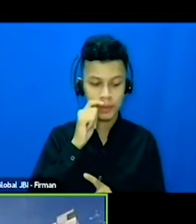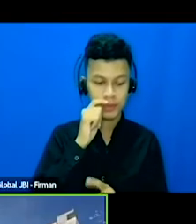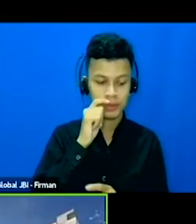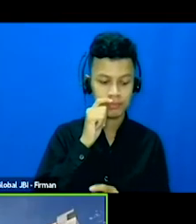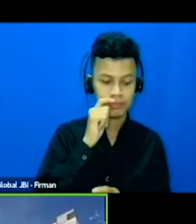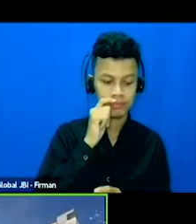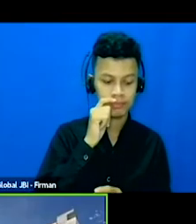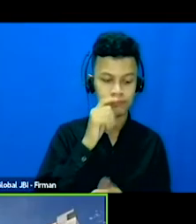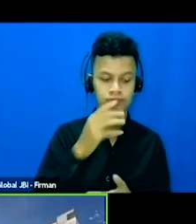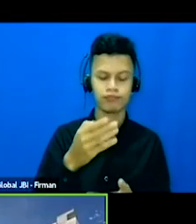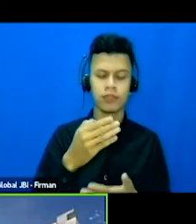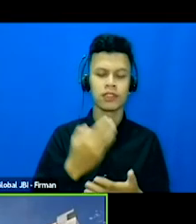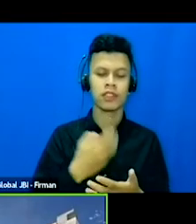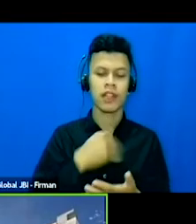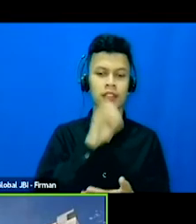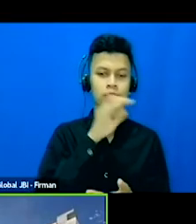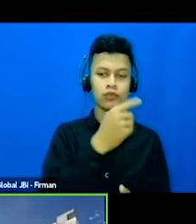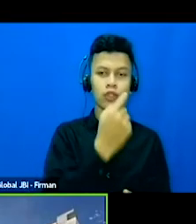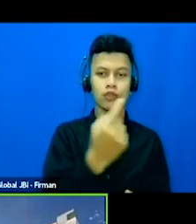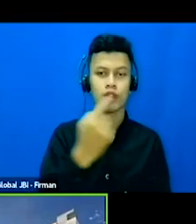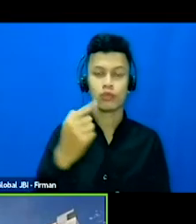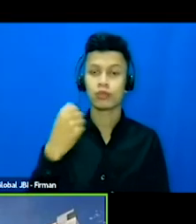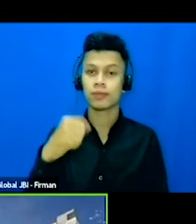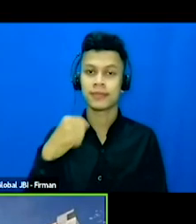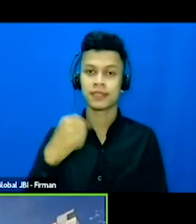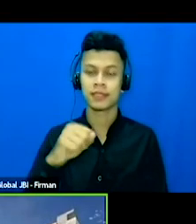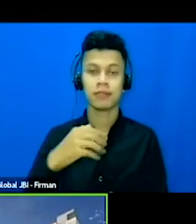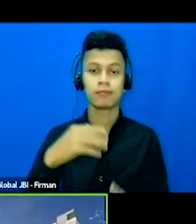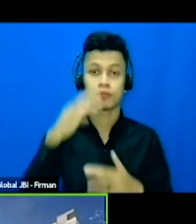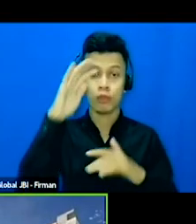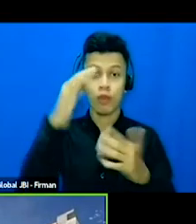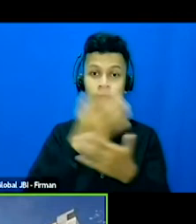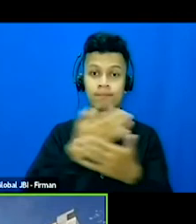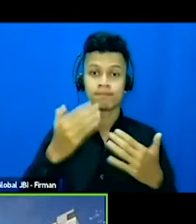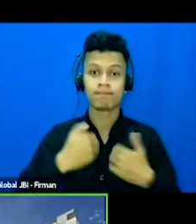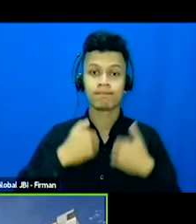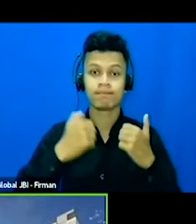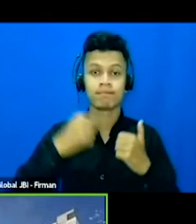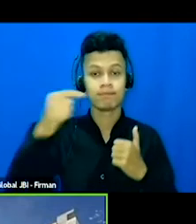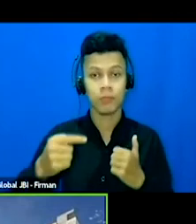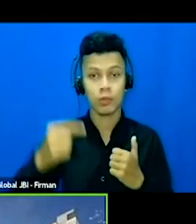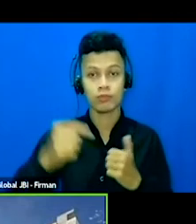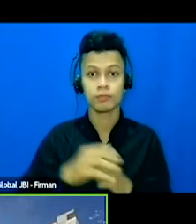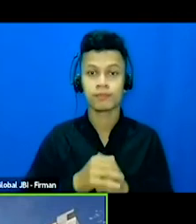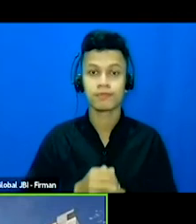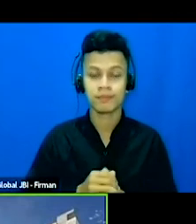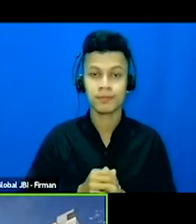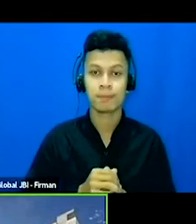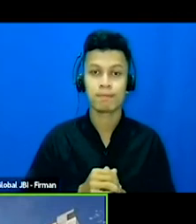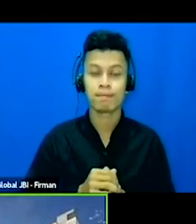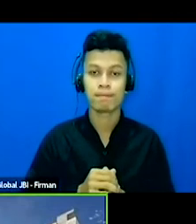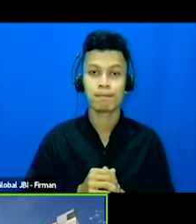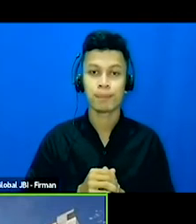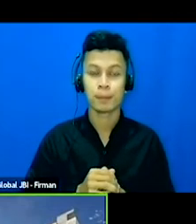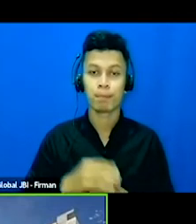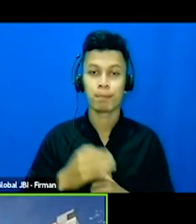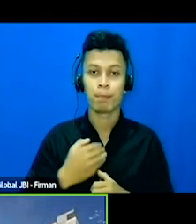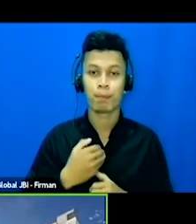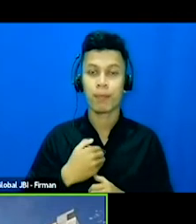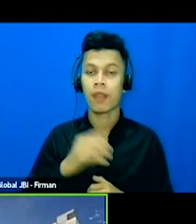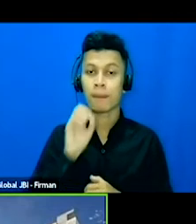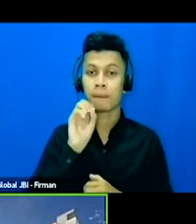Sebutkan satu persatu semoga semuanya sehat selalu baik ke ya apa yang saya sampaikan